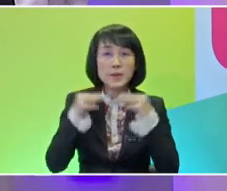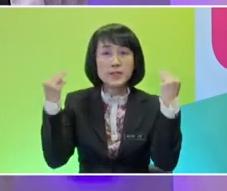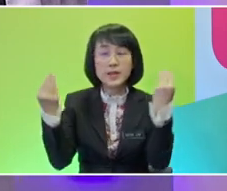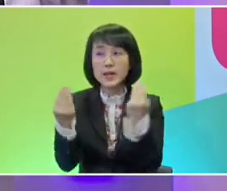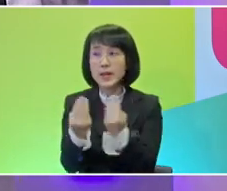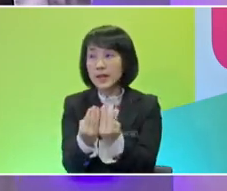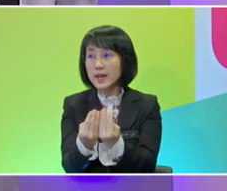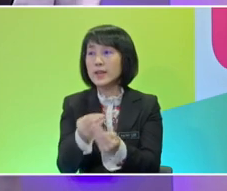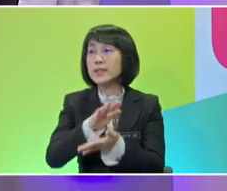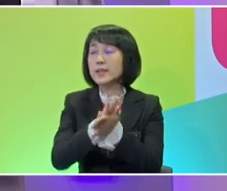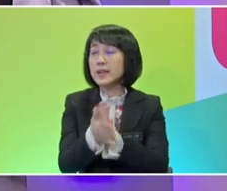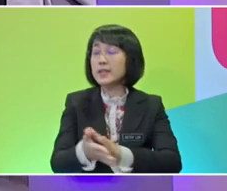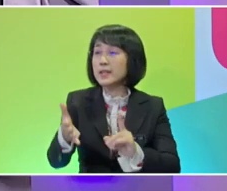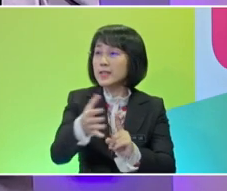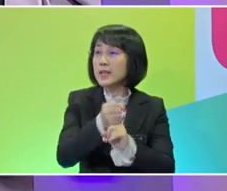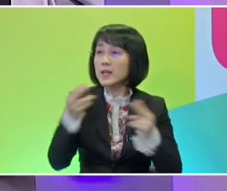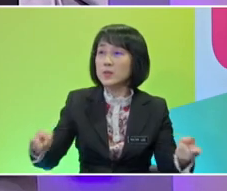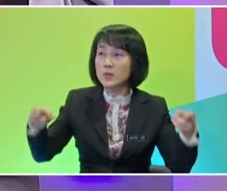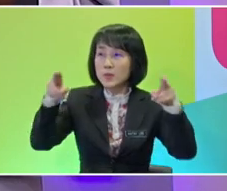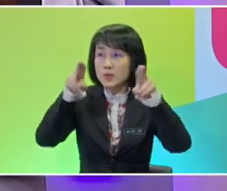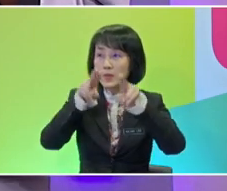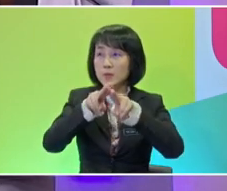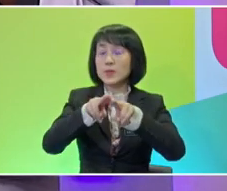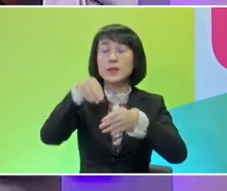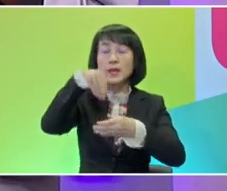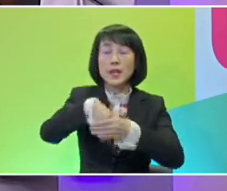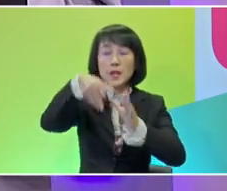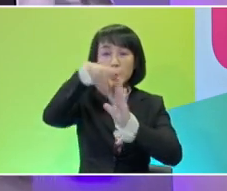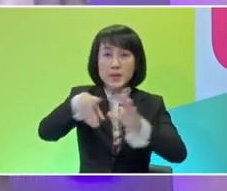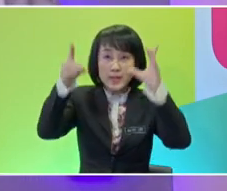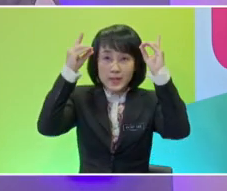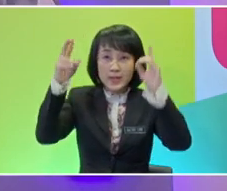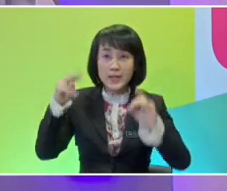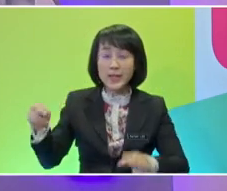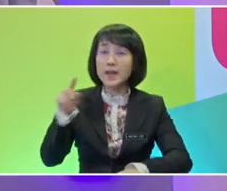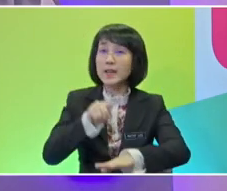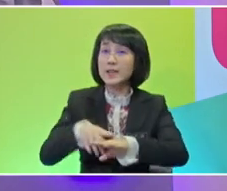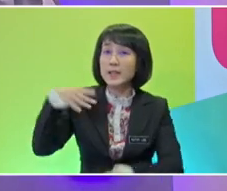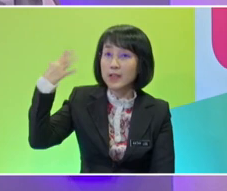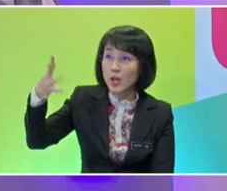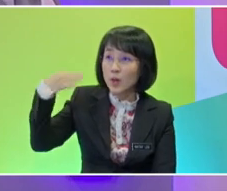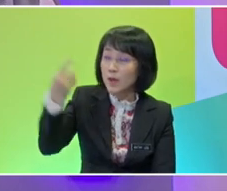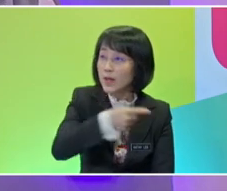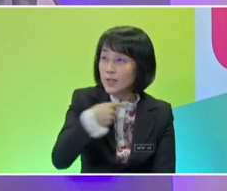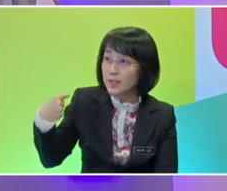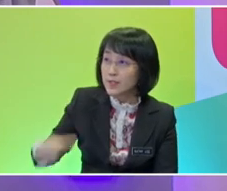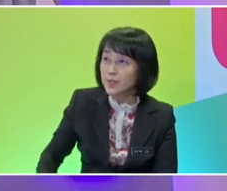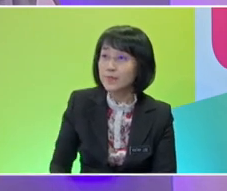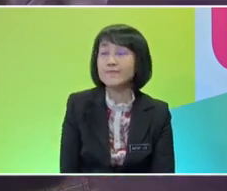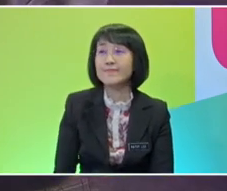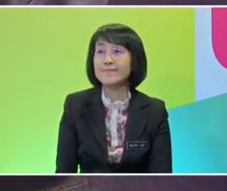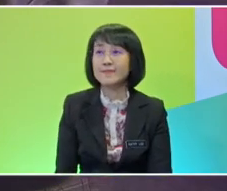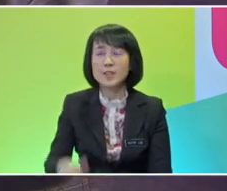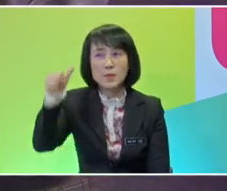dalam pendidikan di tamadun Cina Nah jadi macam mana yang mana waktu sekolah dulu pernah pernah lengah disiplin sekolah